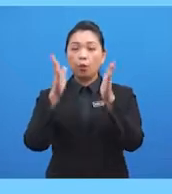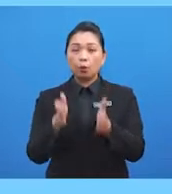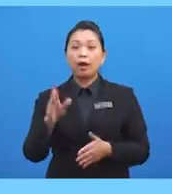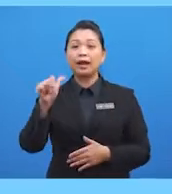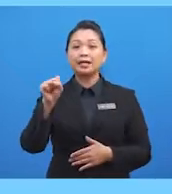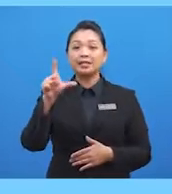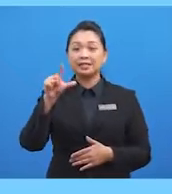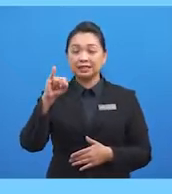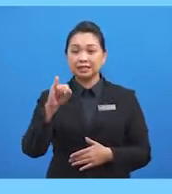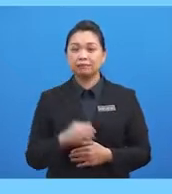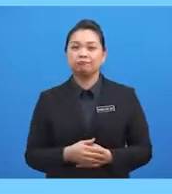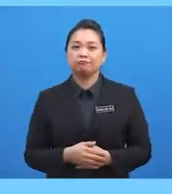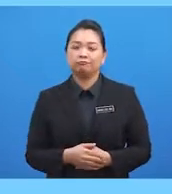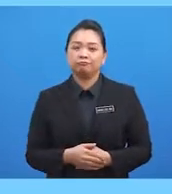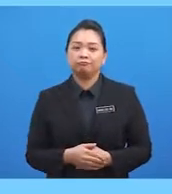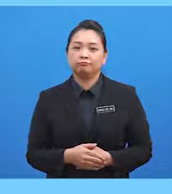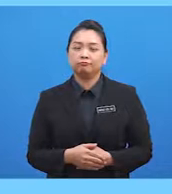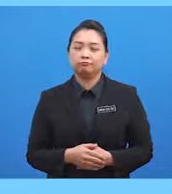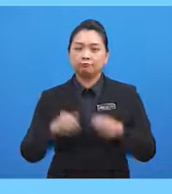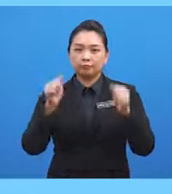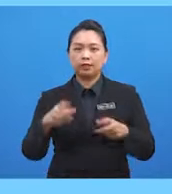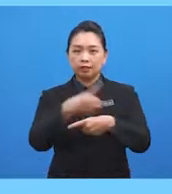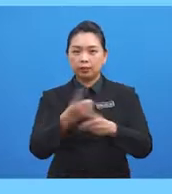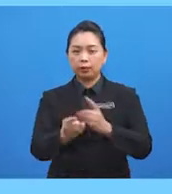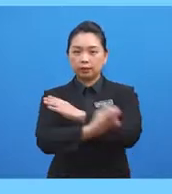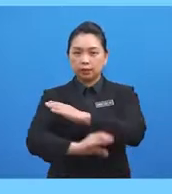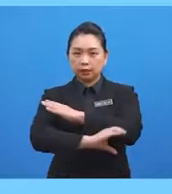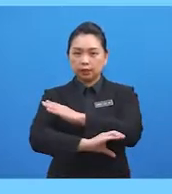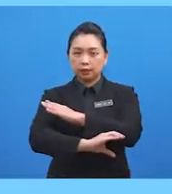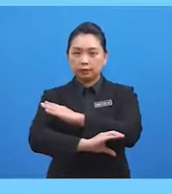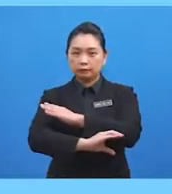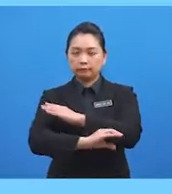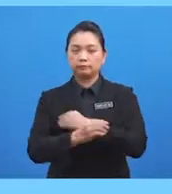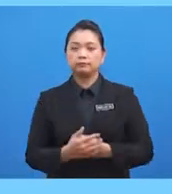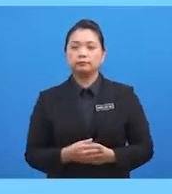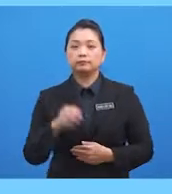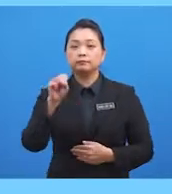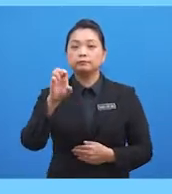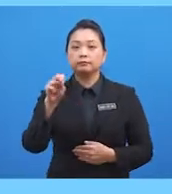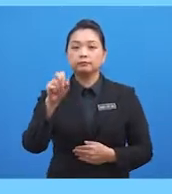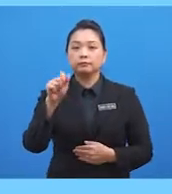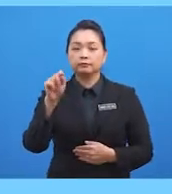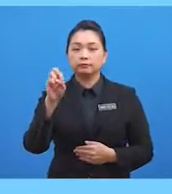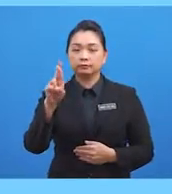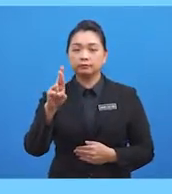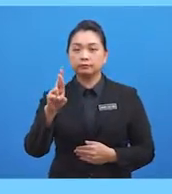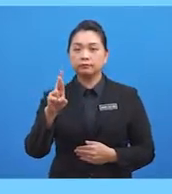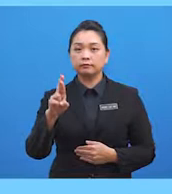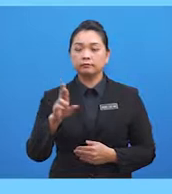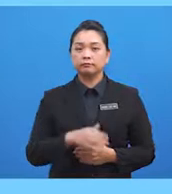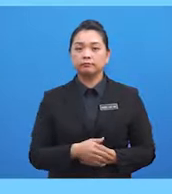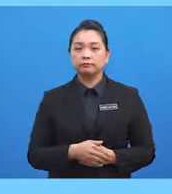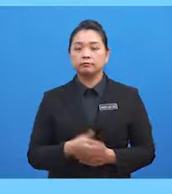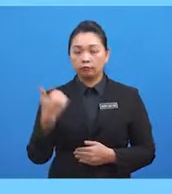asli. Ahli Dewan Negara atau juga dikenali sebagai senator memegang jawatan selama